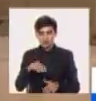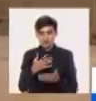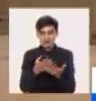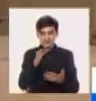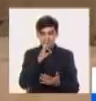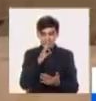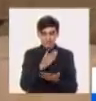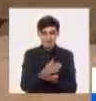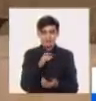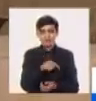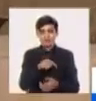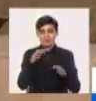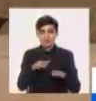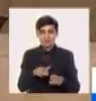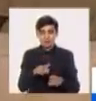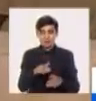препаратов.